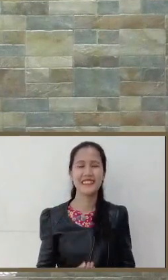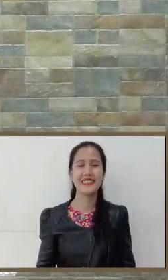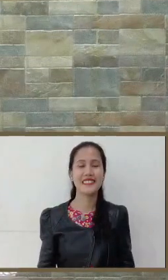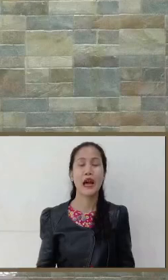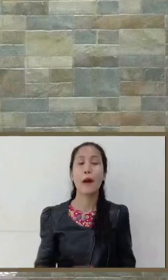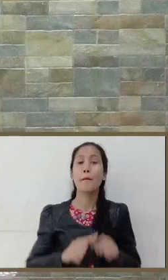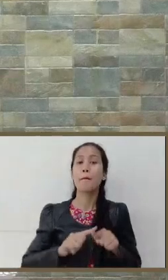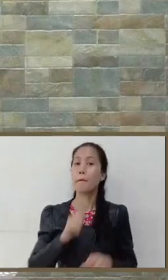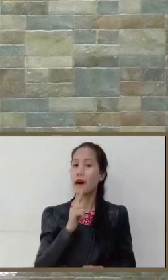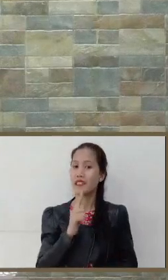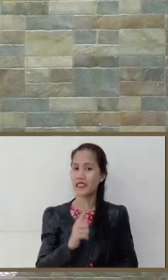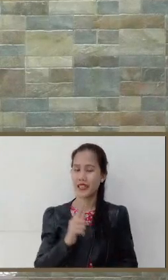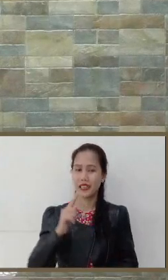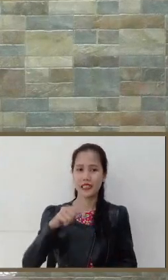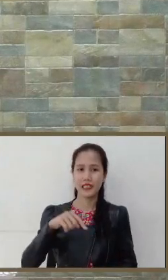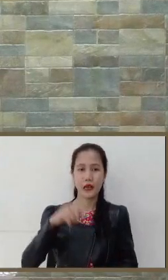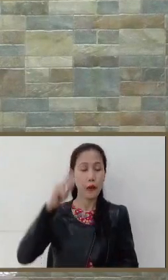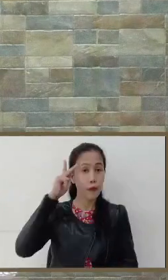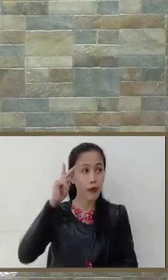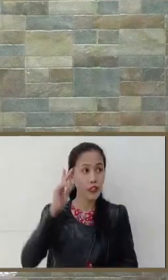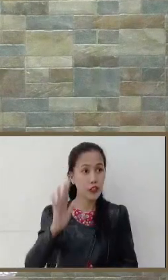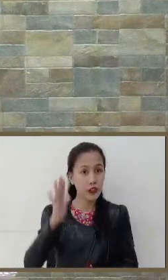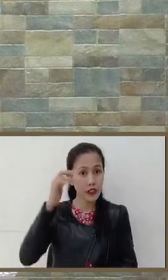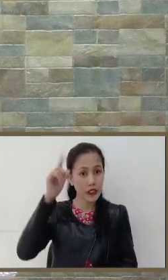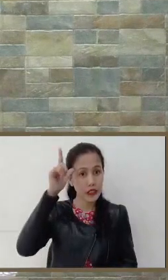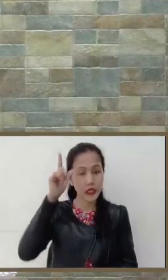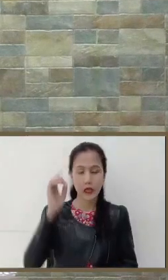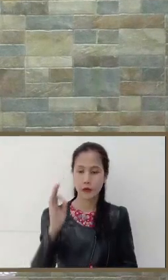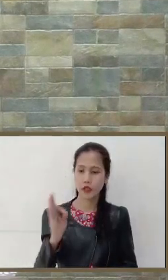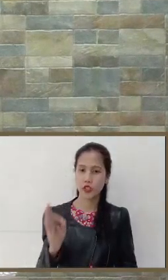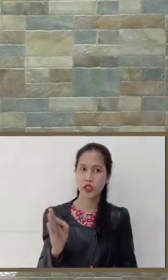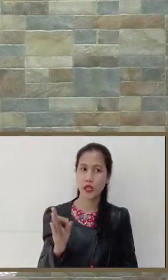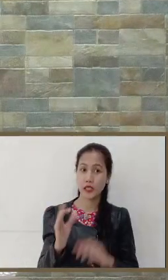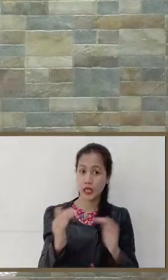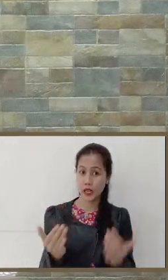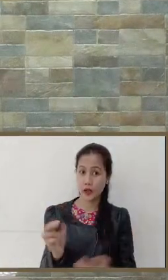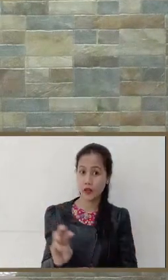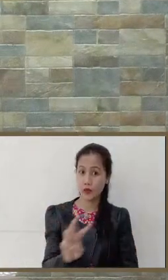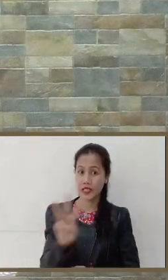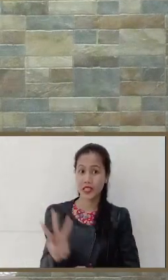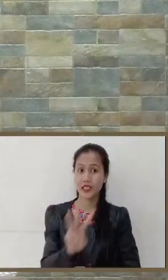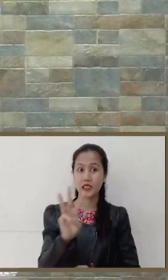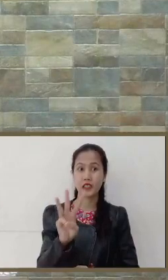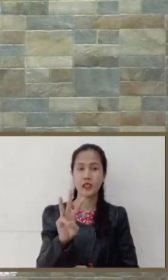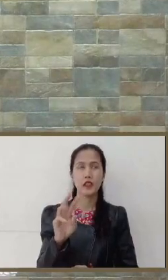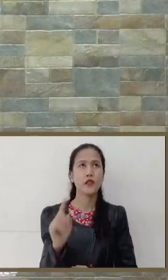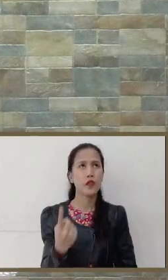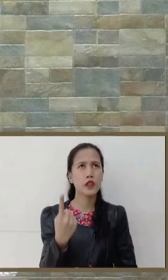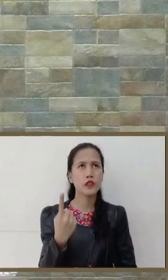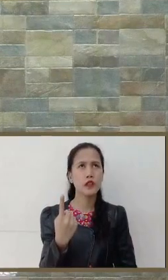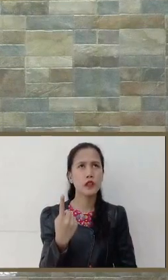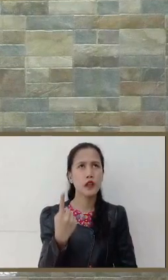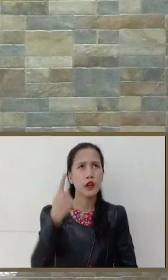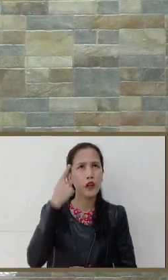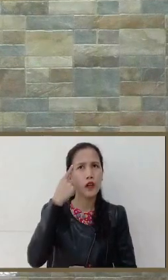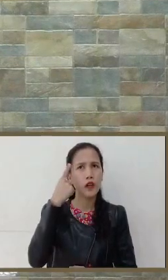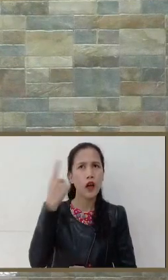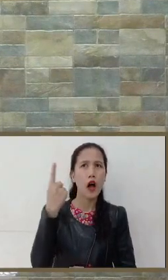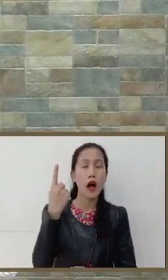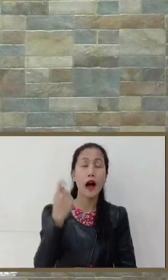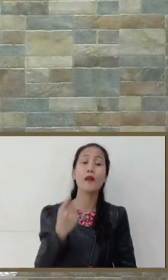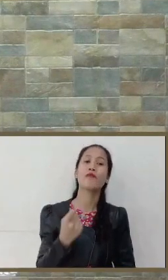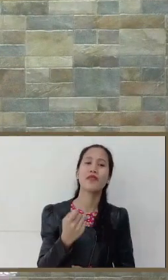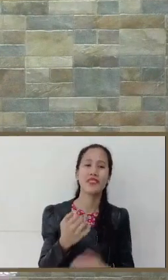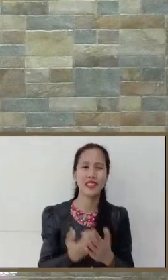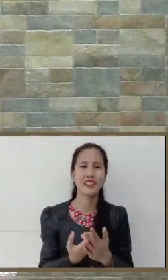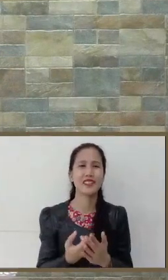po ni Pastor, ikaw mag-preach sa Wednesday. At alam niyo po, unang pumasok sa isip ko, salita ng Diyos ang aking ibabahagi. At